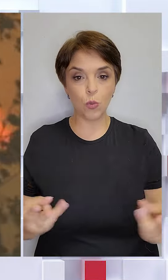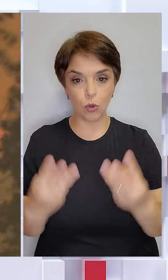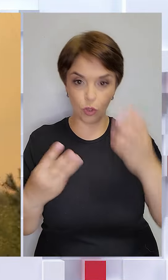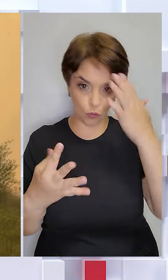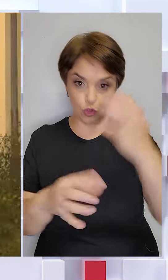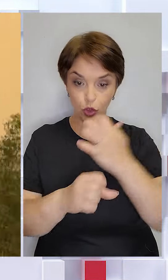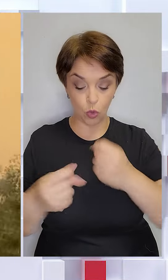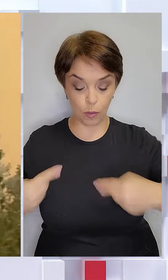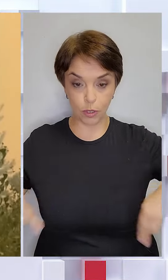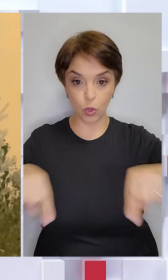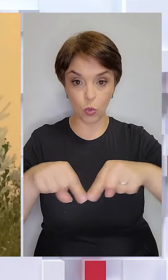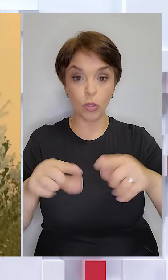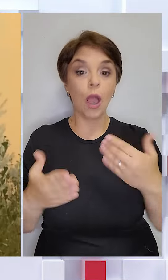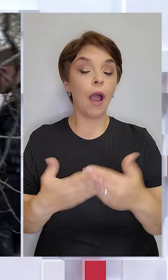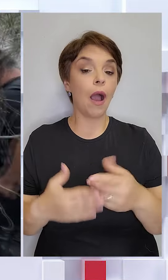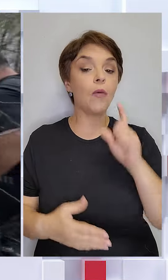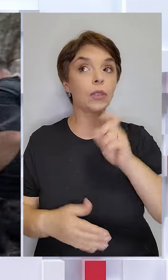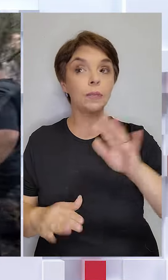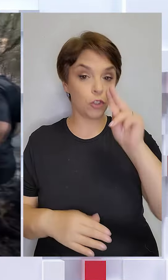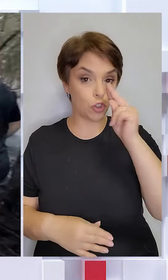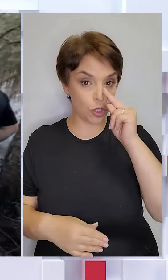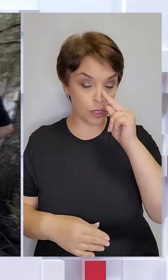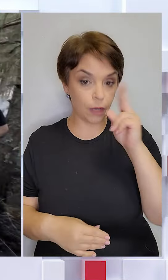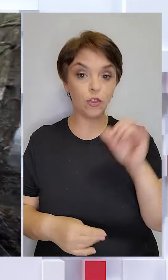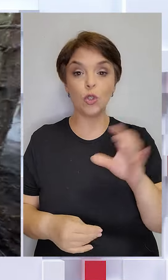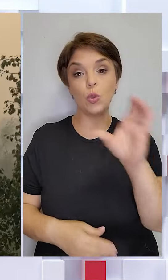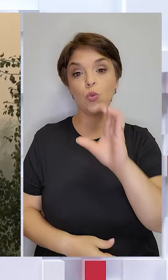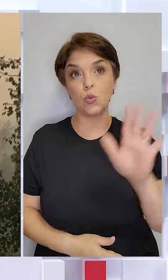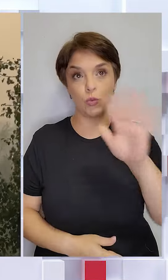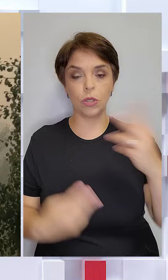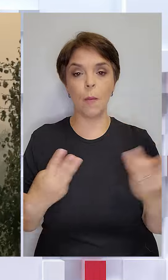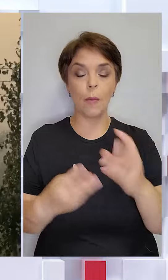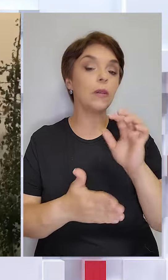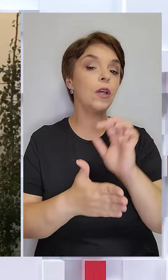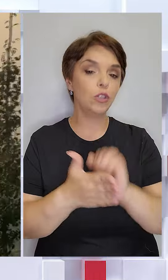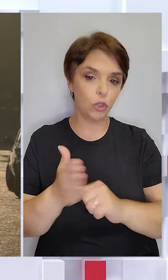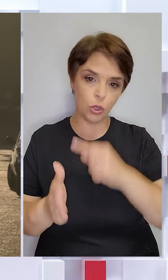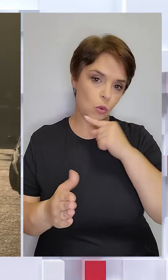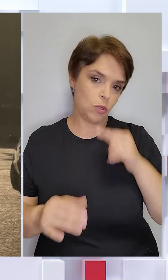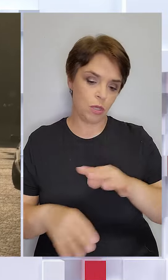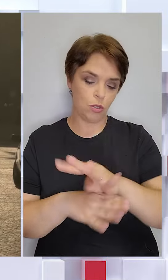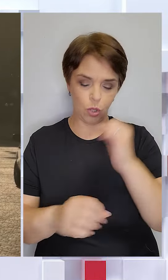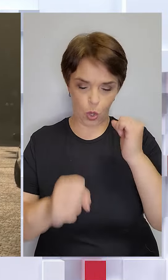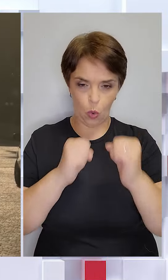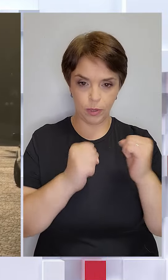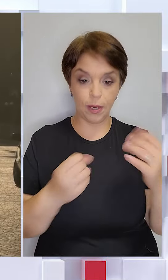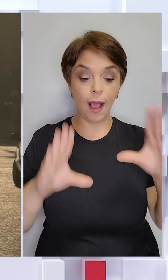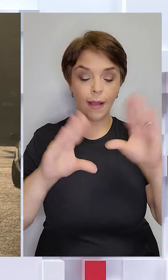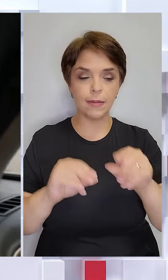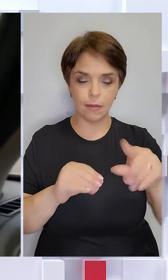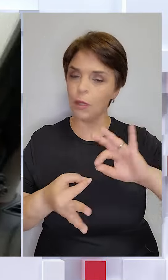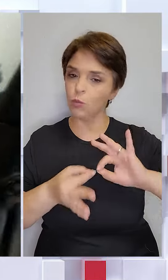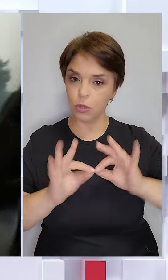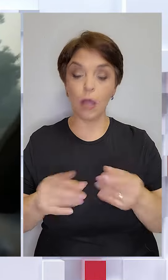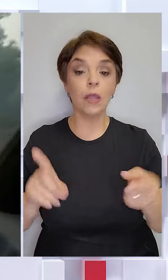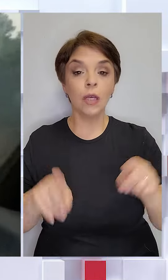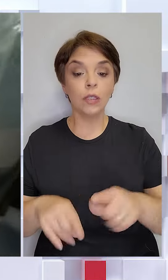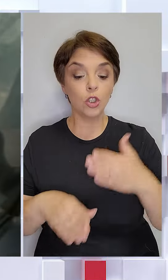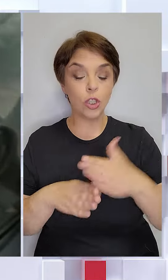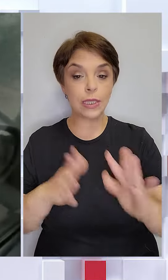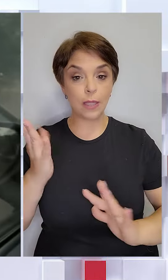у Чорнобильській зоні. А от північ Чернігівщини та Сумщини палає через російські обстріли. Гасіння там ускладнює те,